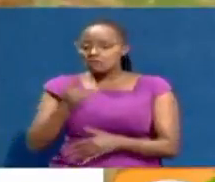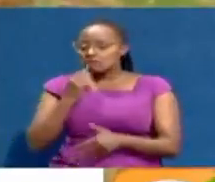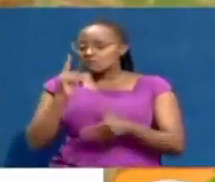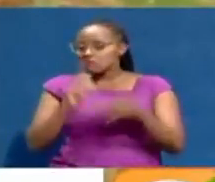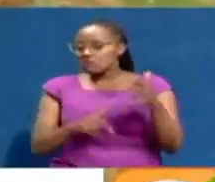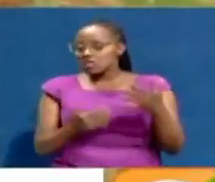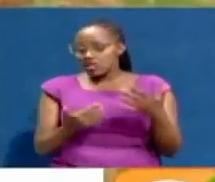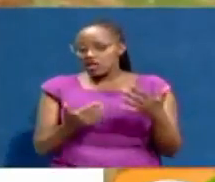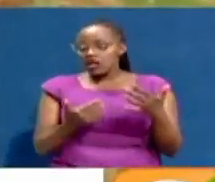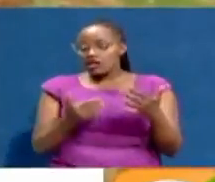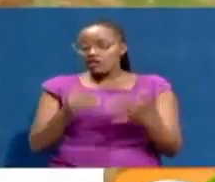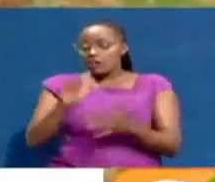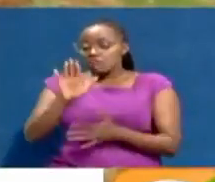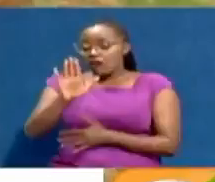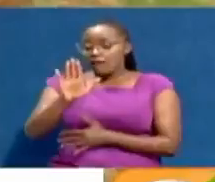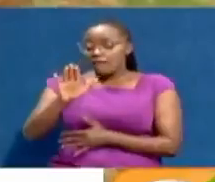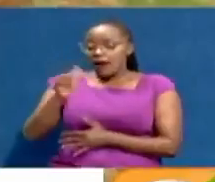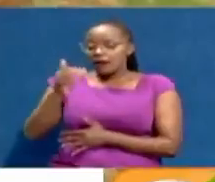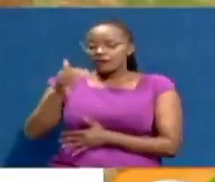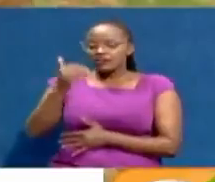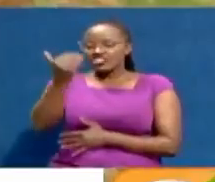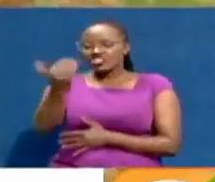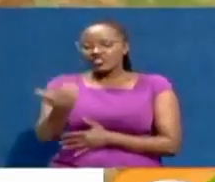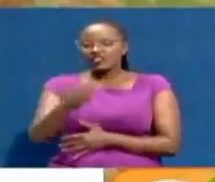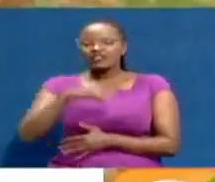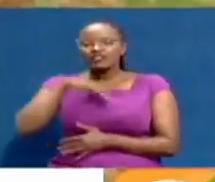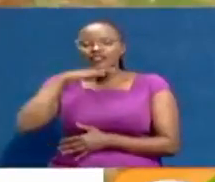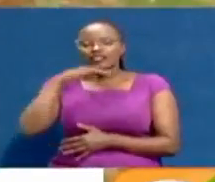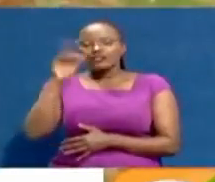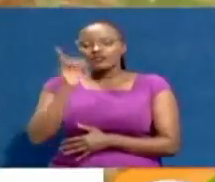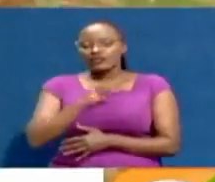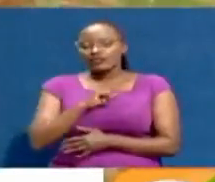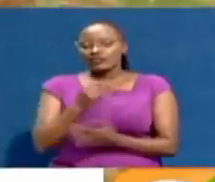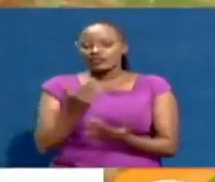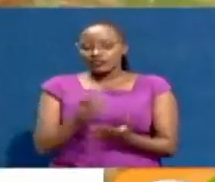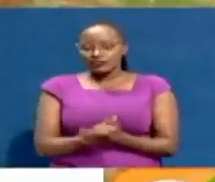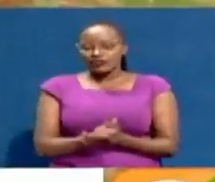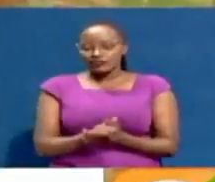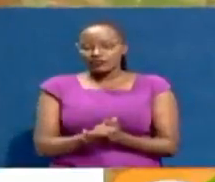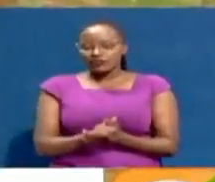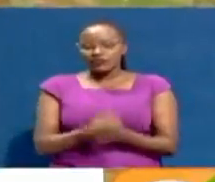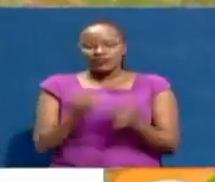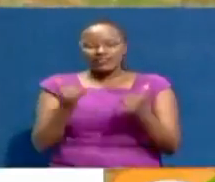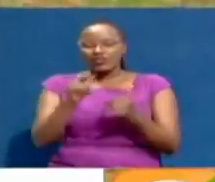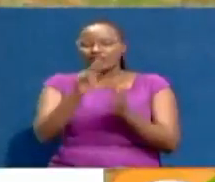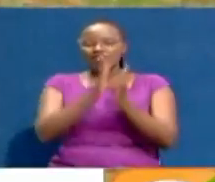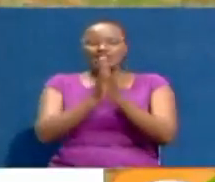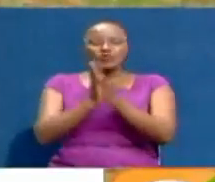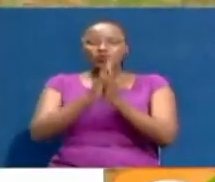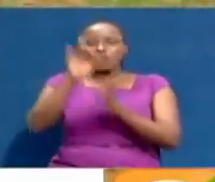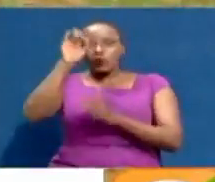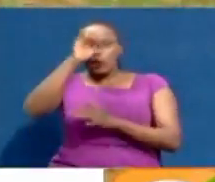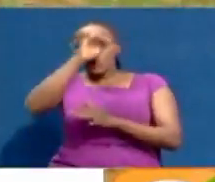akawaambia hata mtoto amefariki. Sasa